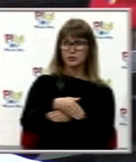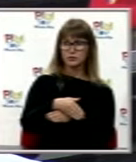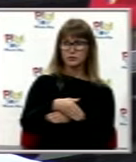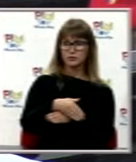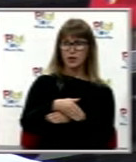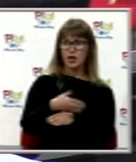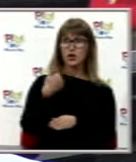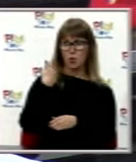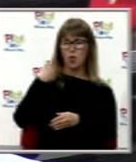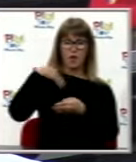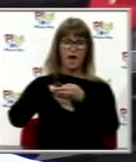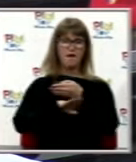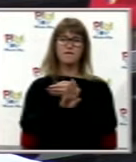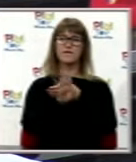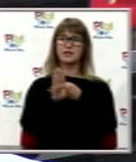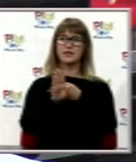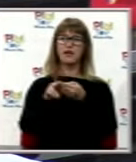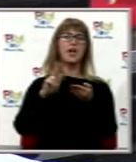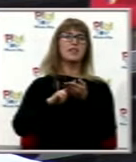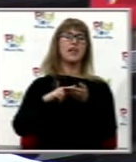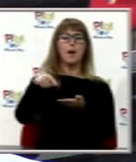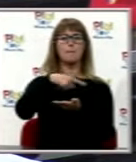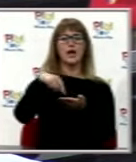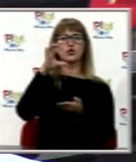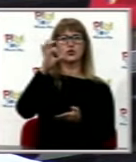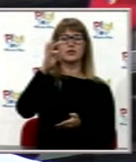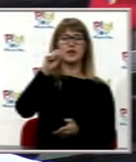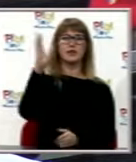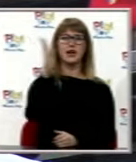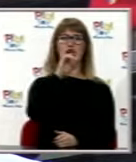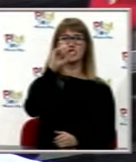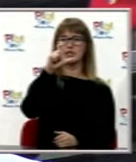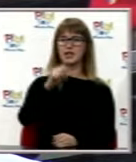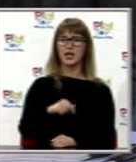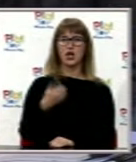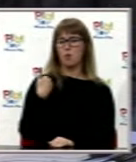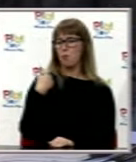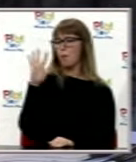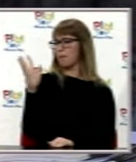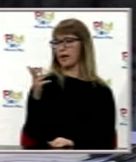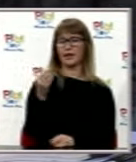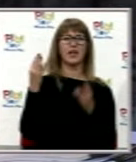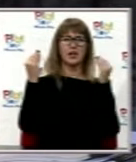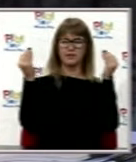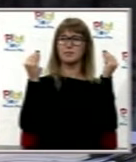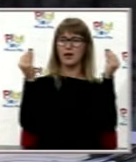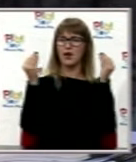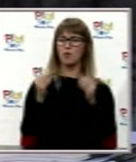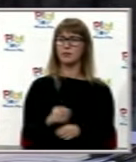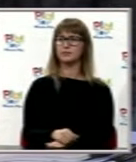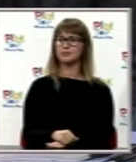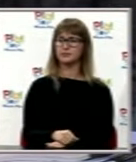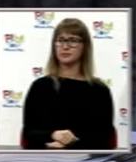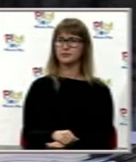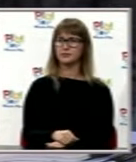to apogeum, jak mówię, emocji na placu Staszica. Coś pięknego, coś wspaniałego. Także